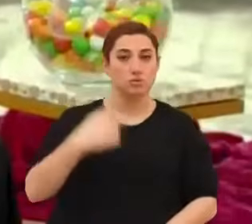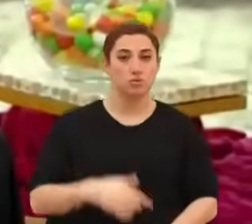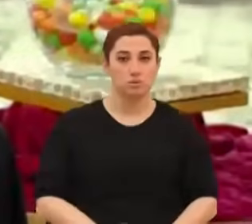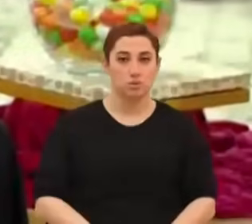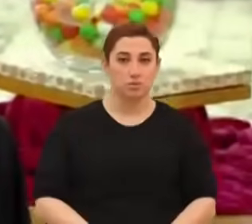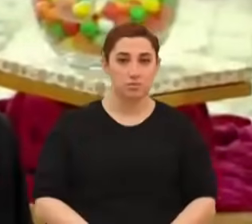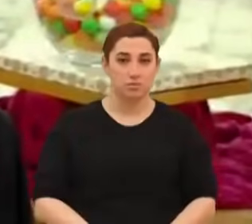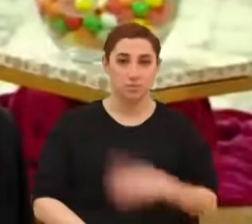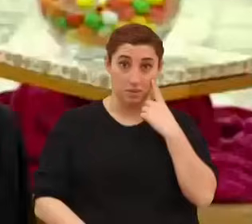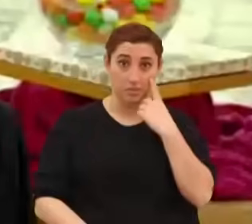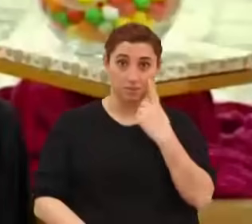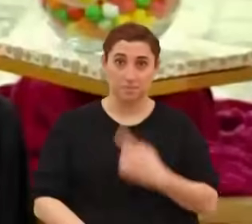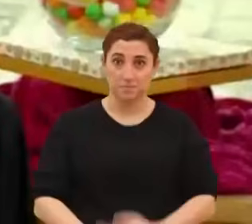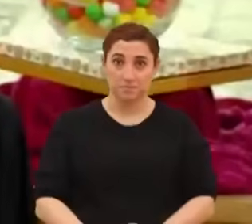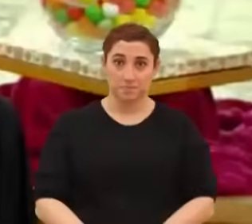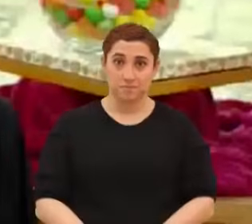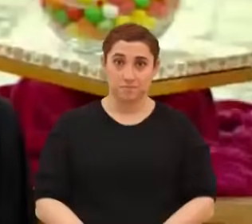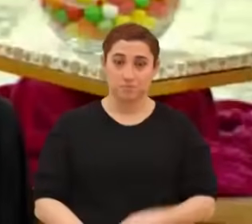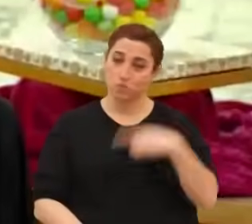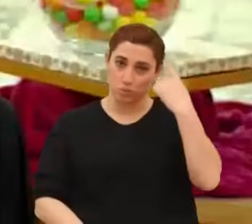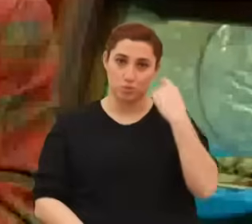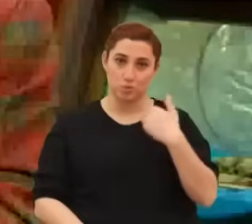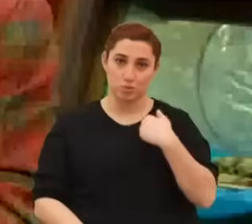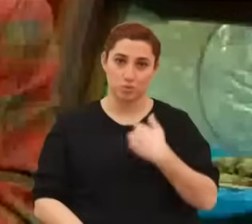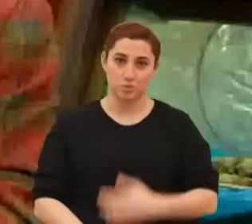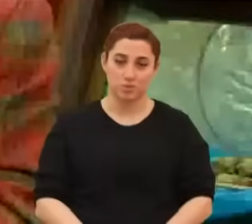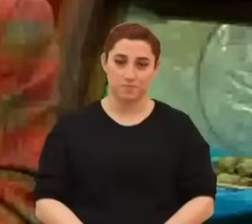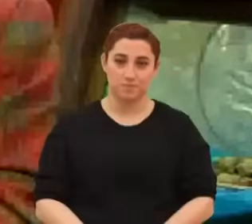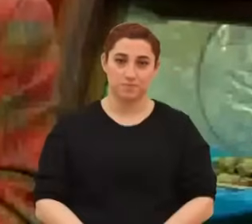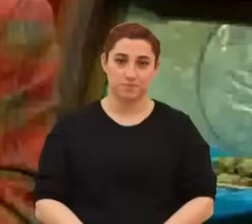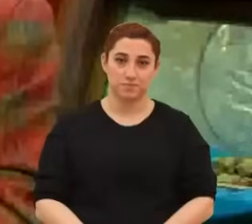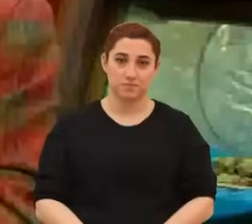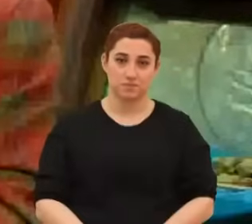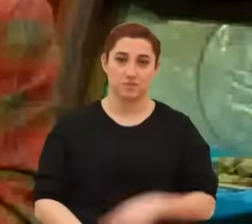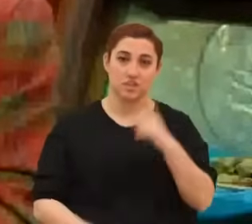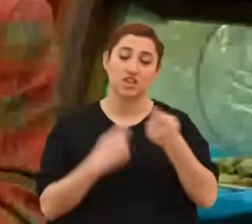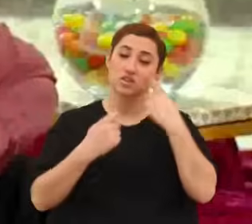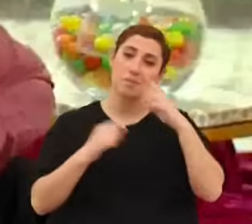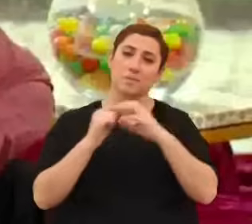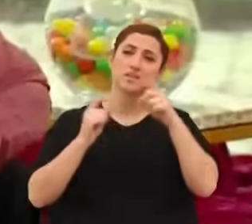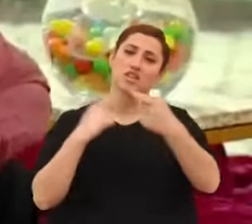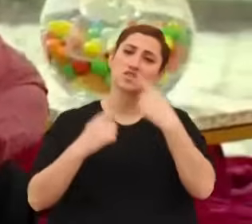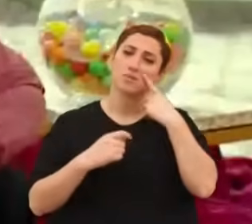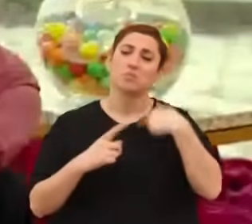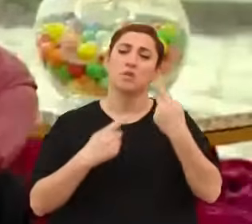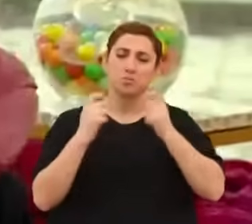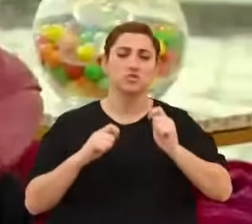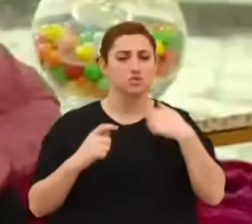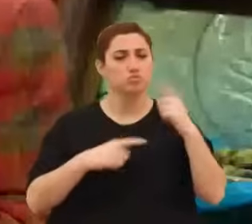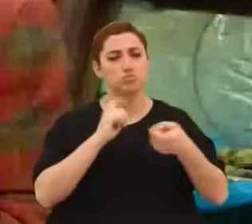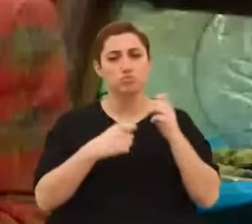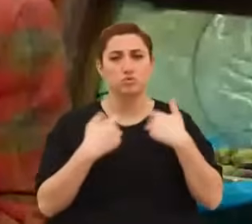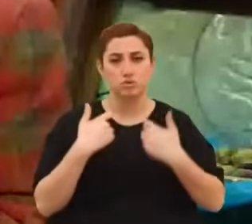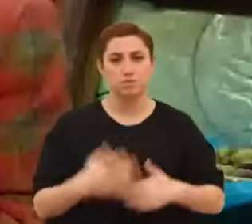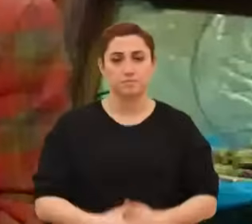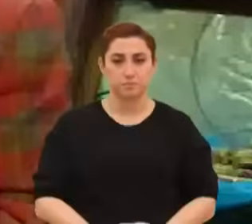Elini alnına dayayıp düşünme moduna girdi. Düşünüyorum. Senin işine bak Basri ya. Senin işine bak. Ben yapacak bir şey bulurum.